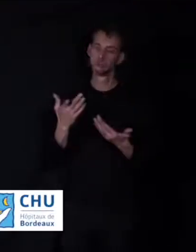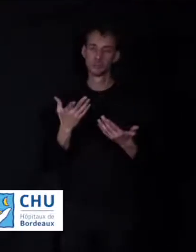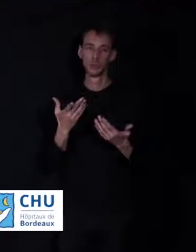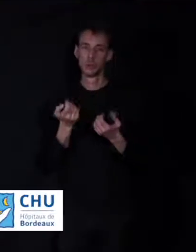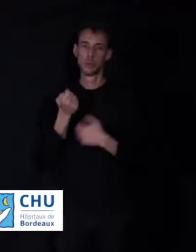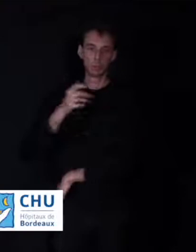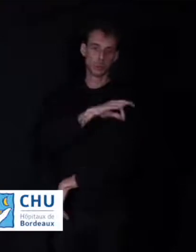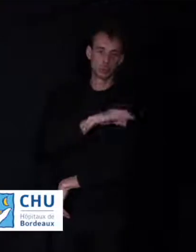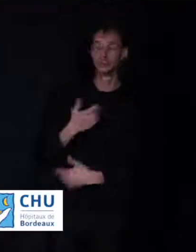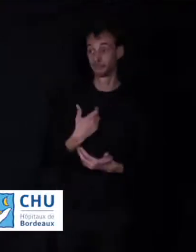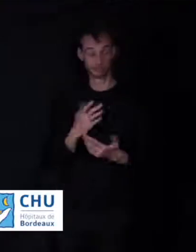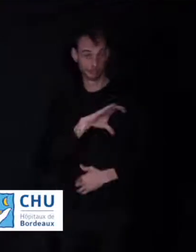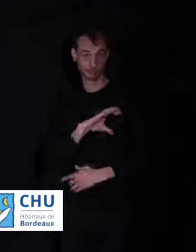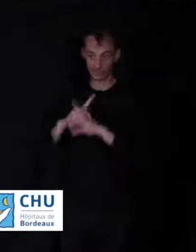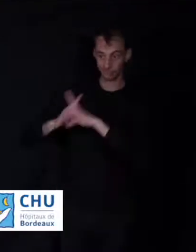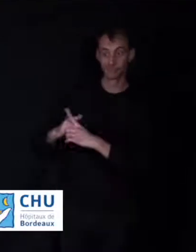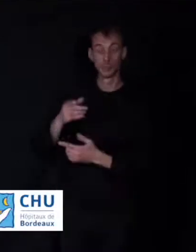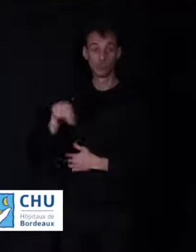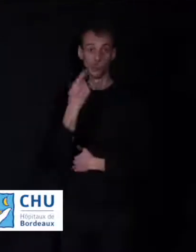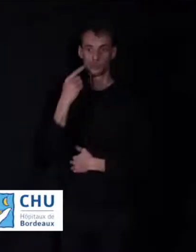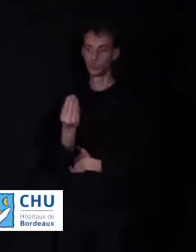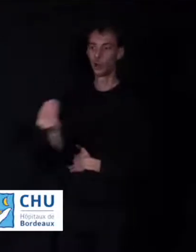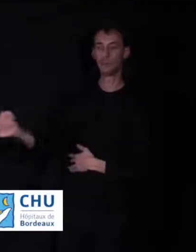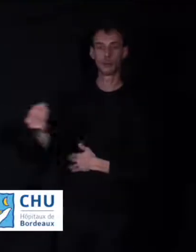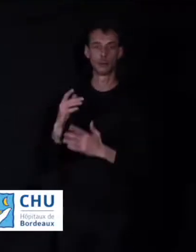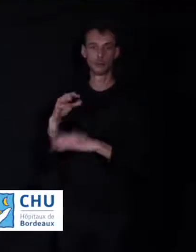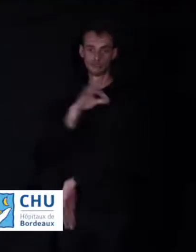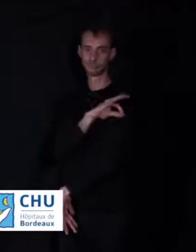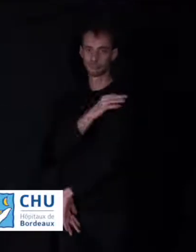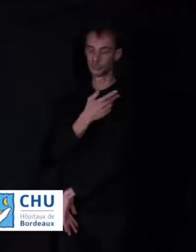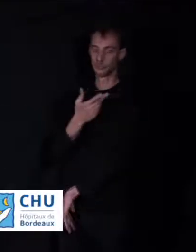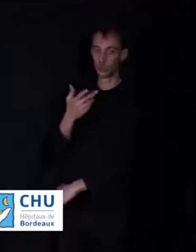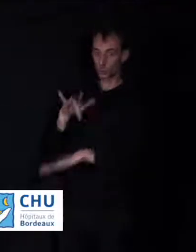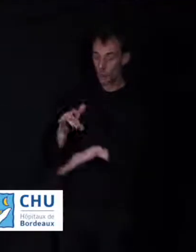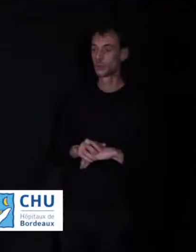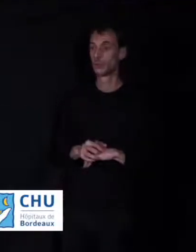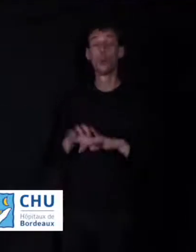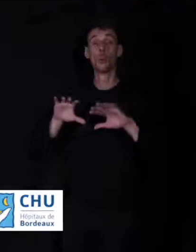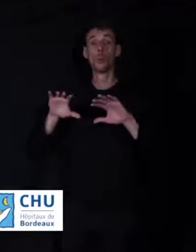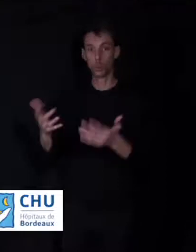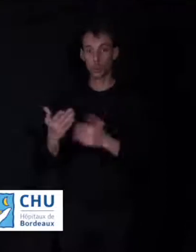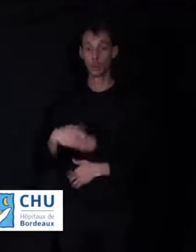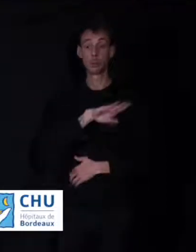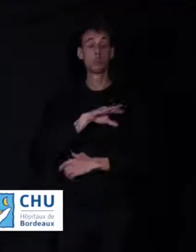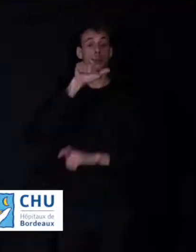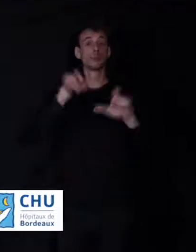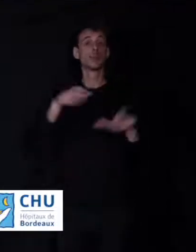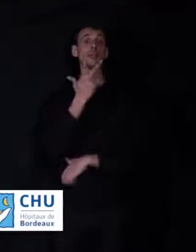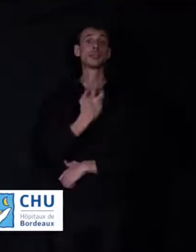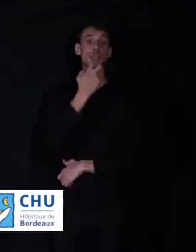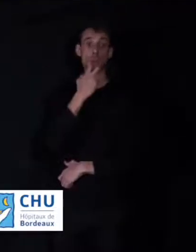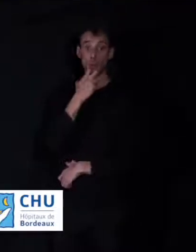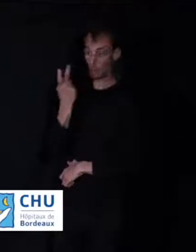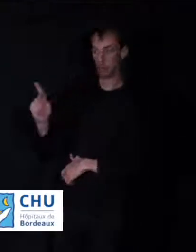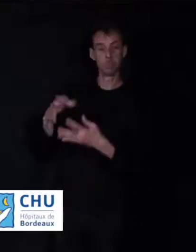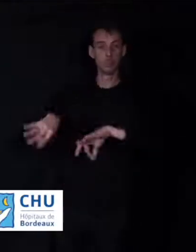maladies infantiles par le biais des personnes de la société civile qui ont expliqué